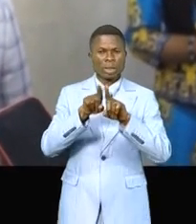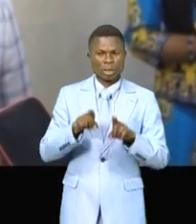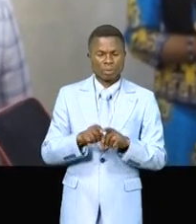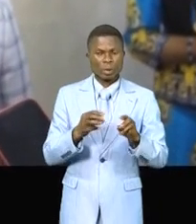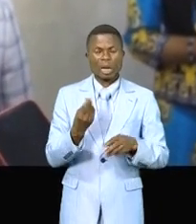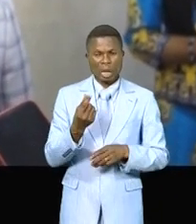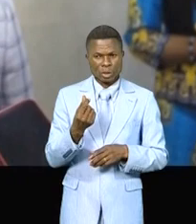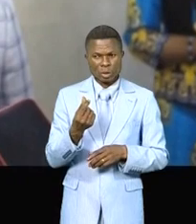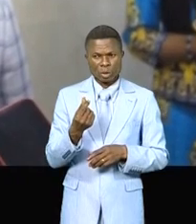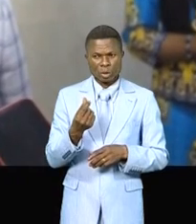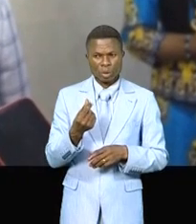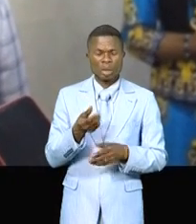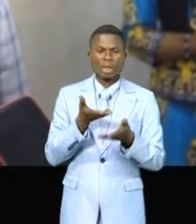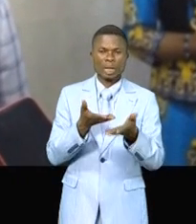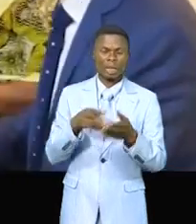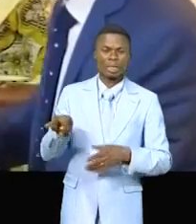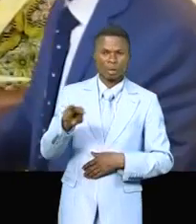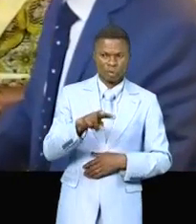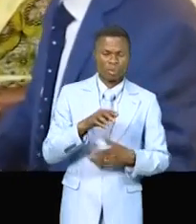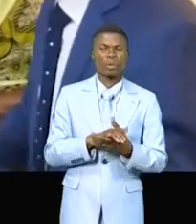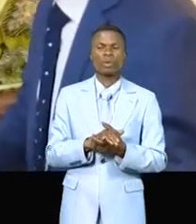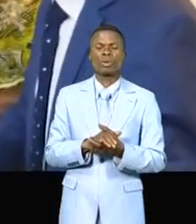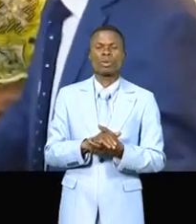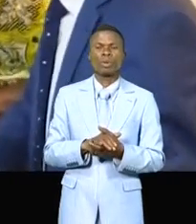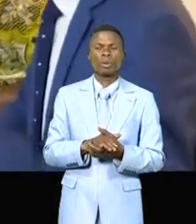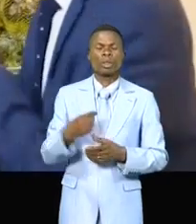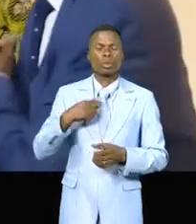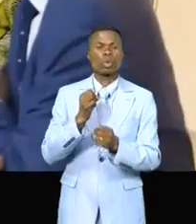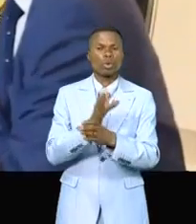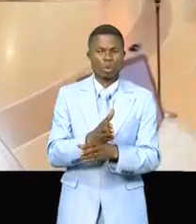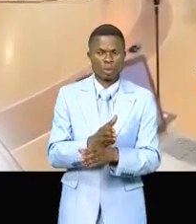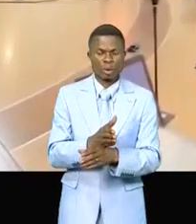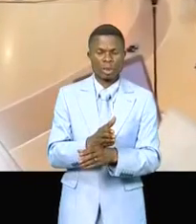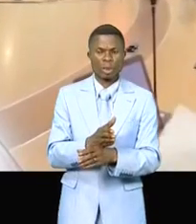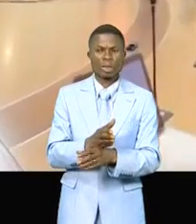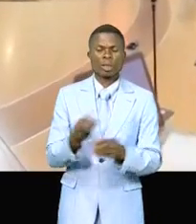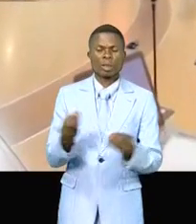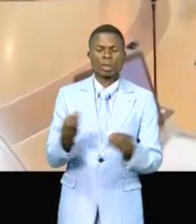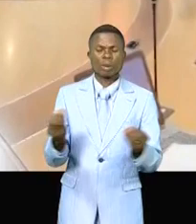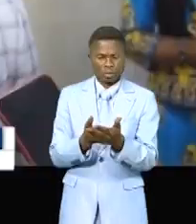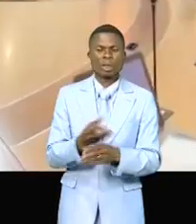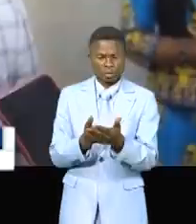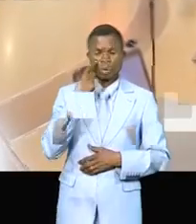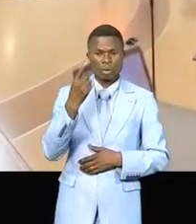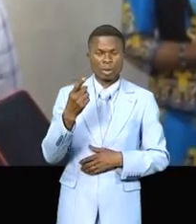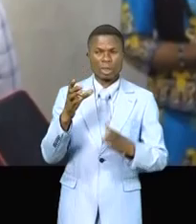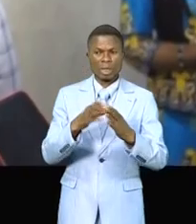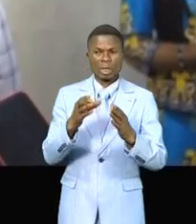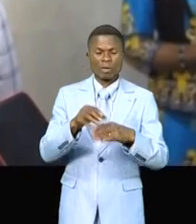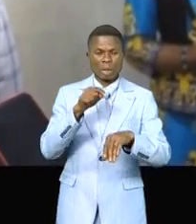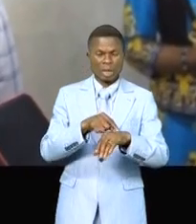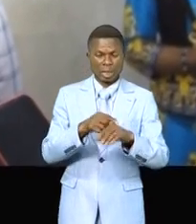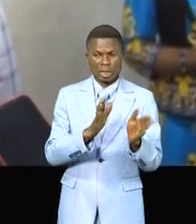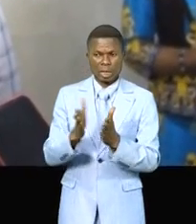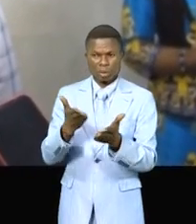moyens qui doivent nous être disponibilisés. Nous sommes très heureux de voir que le ministre avait déjà anticipé sur